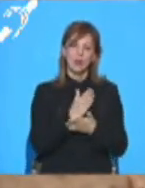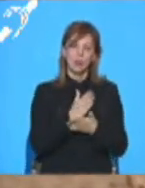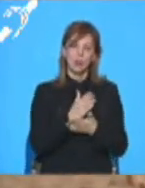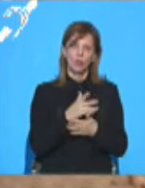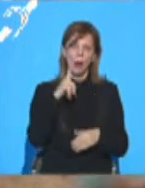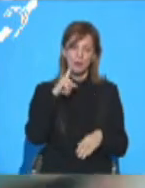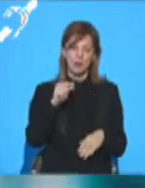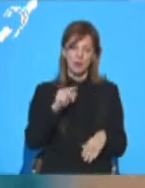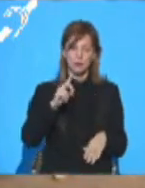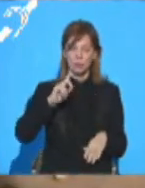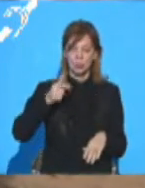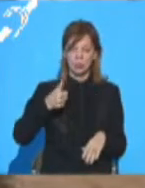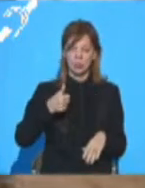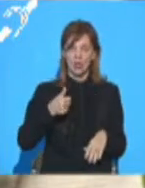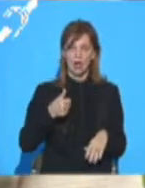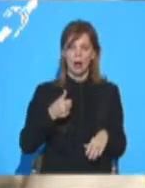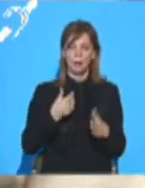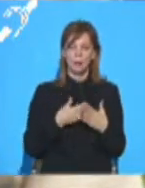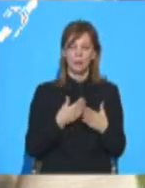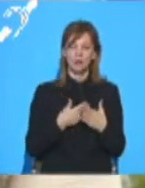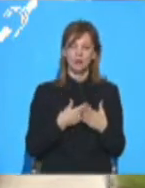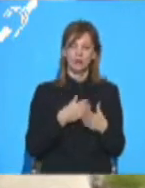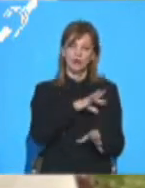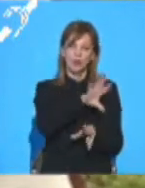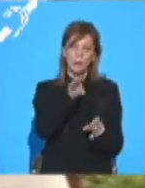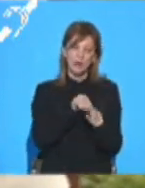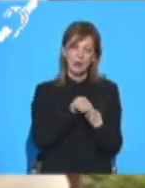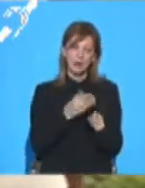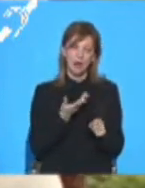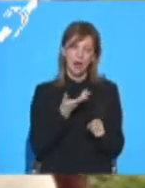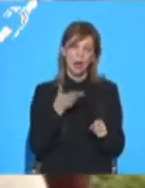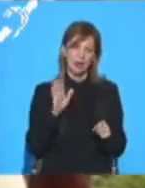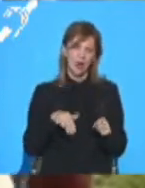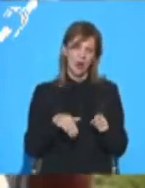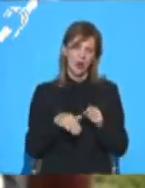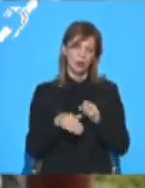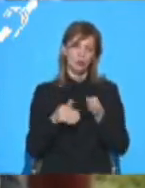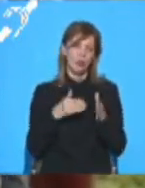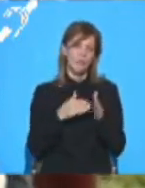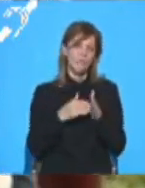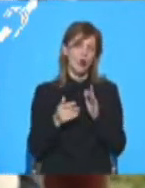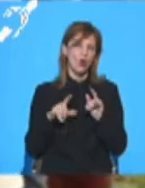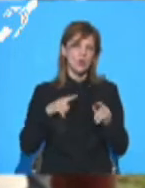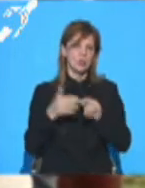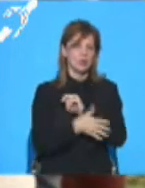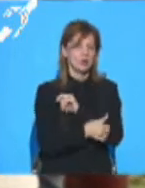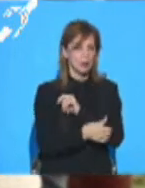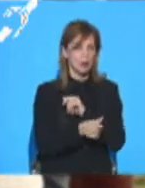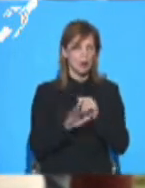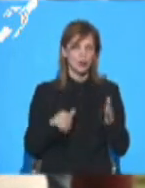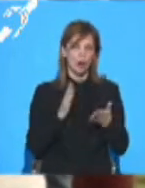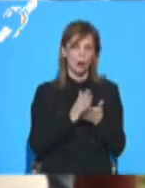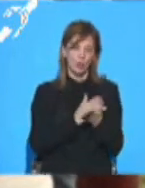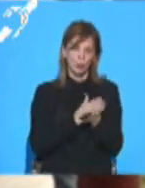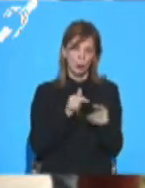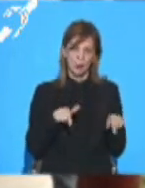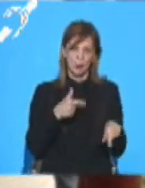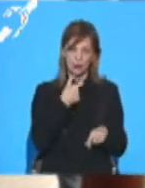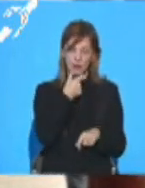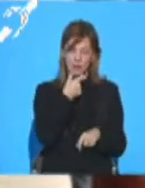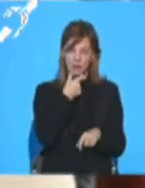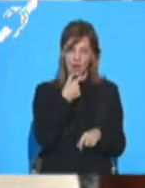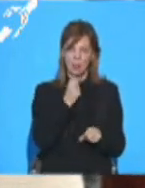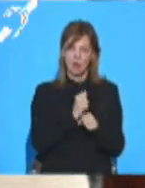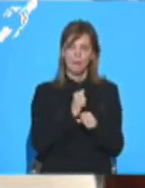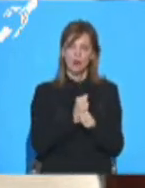am răspuns afirmativ familiilor care au diverse probleme. Și în acest an am